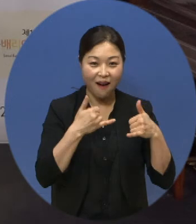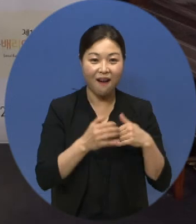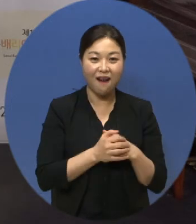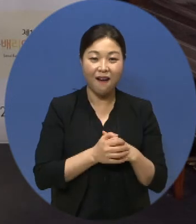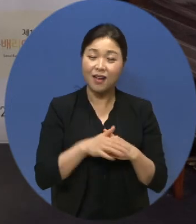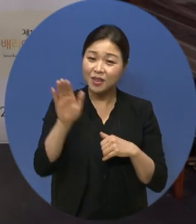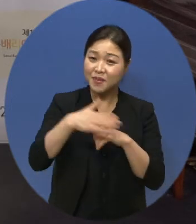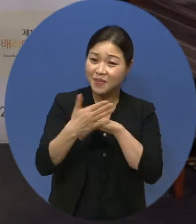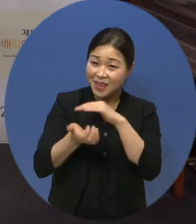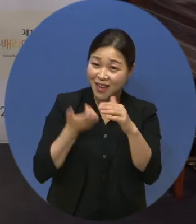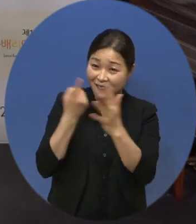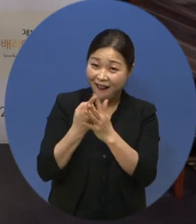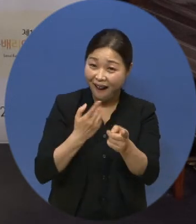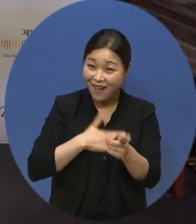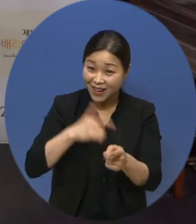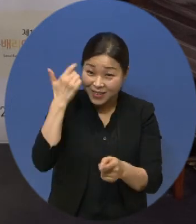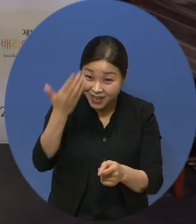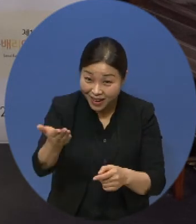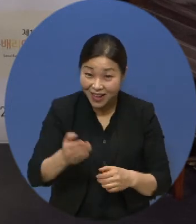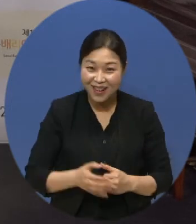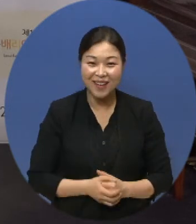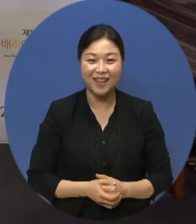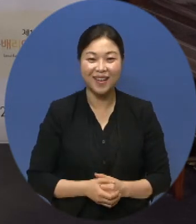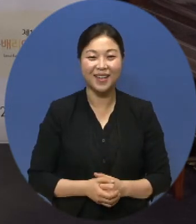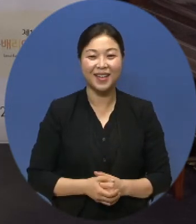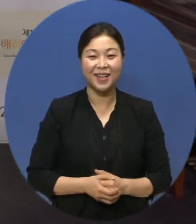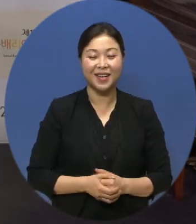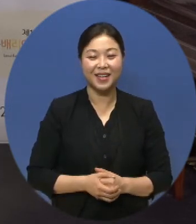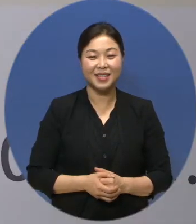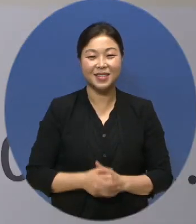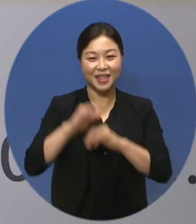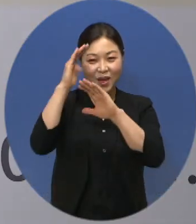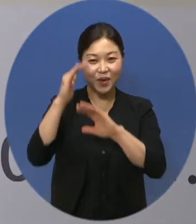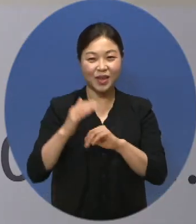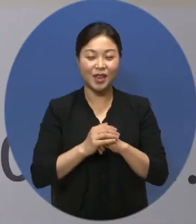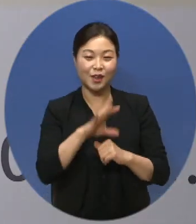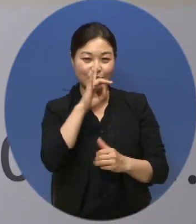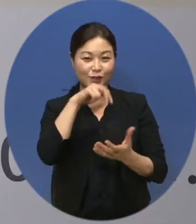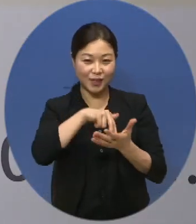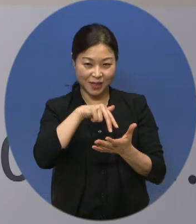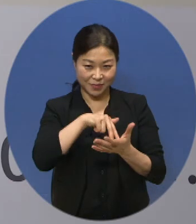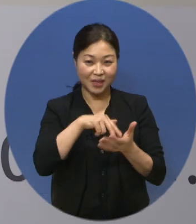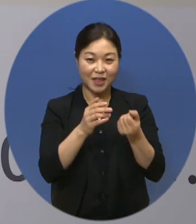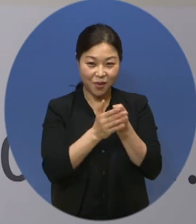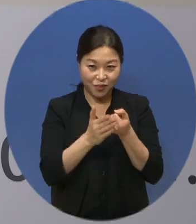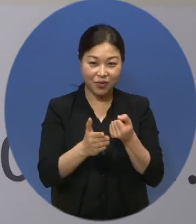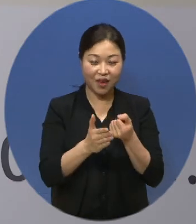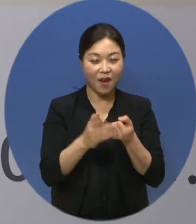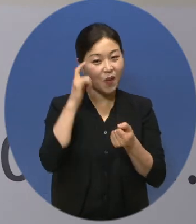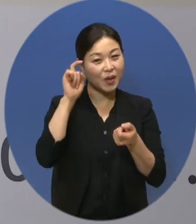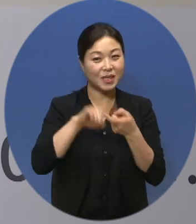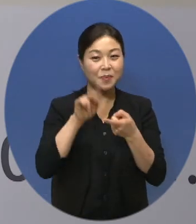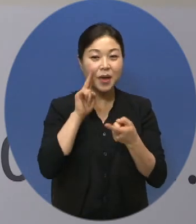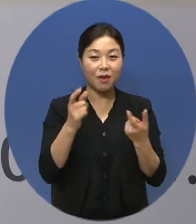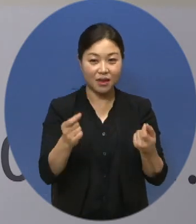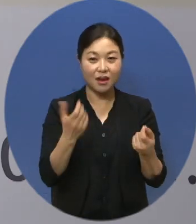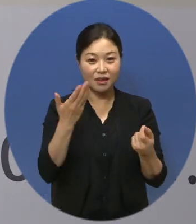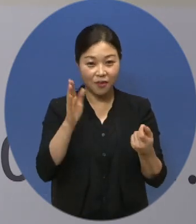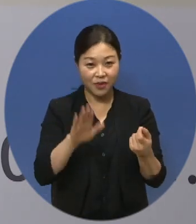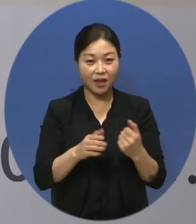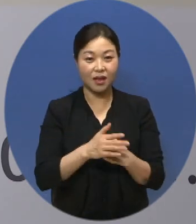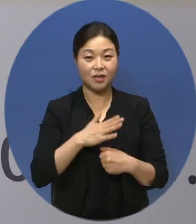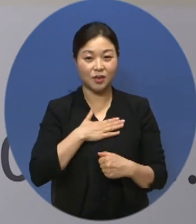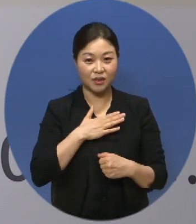건가요? 예견? 아마 이 이야기가 중립적이라서 그렇게 관심을 가져주신 것 같은데 저는 뭐